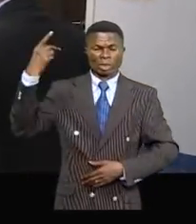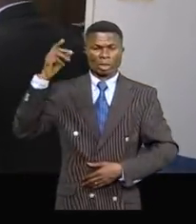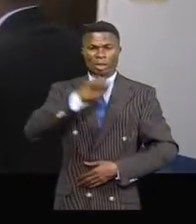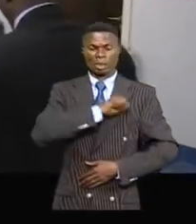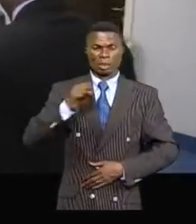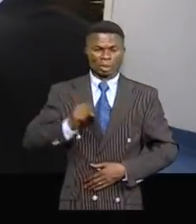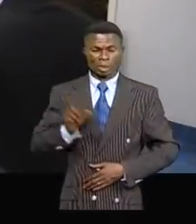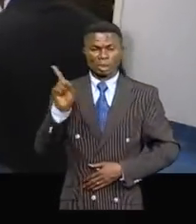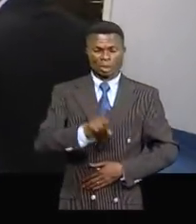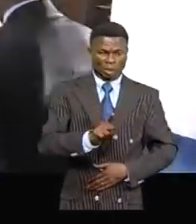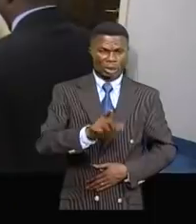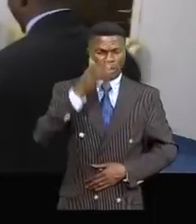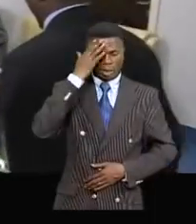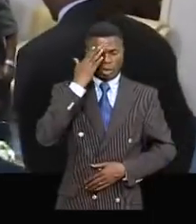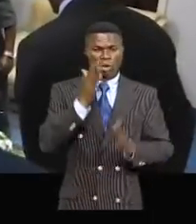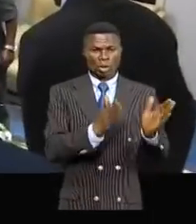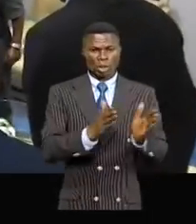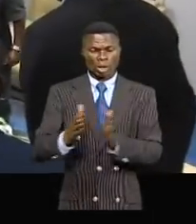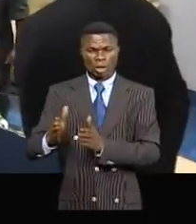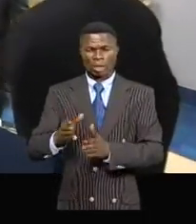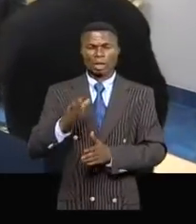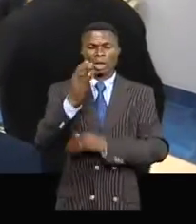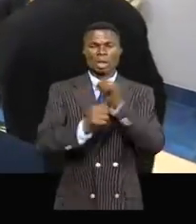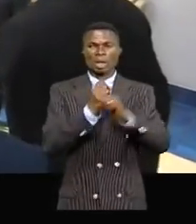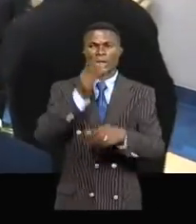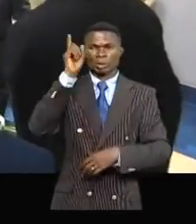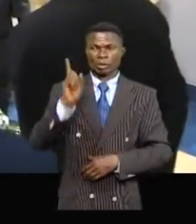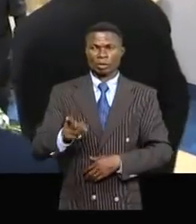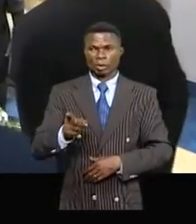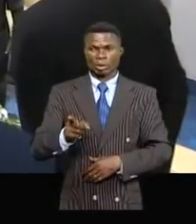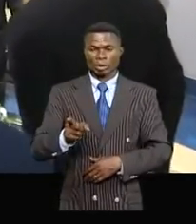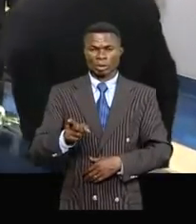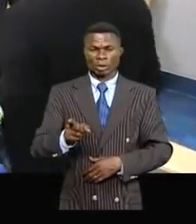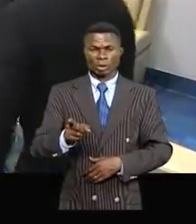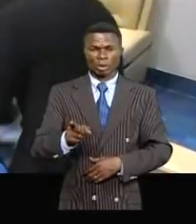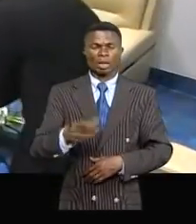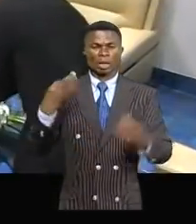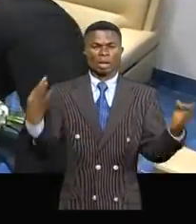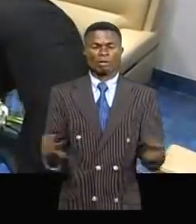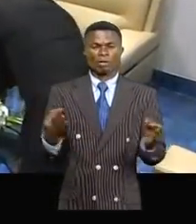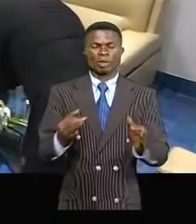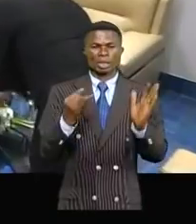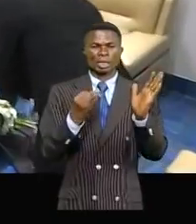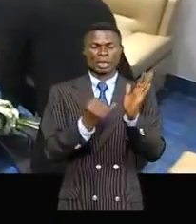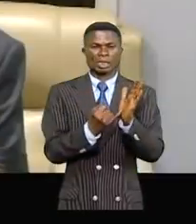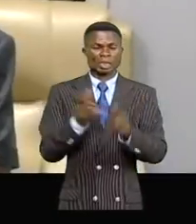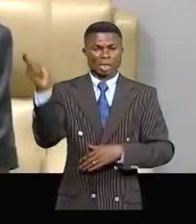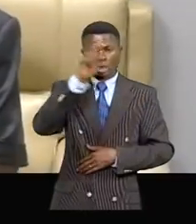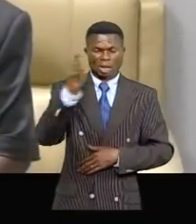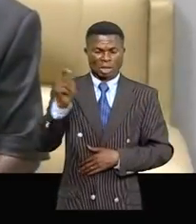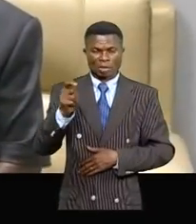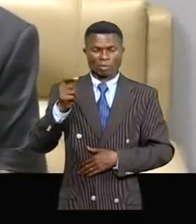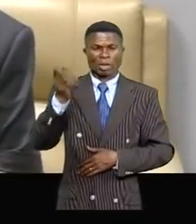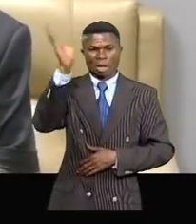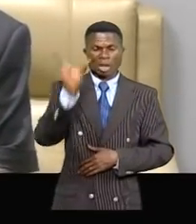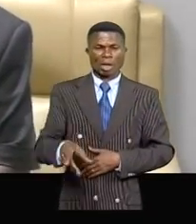allé s'enquérir de préparatifs du centenaire kimbanguiste qui sera célébré le 6 avril prochain en Kamba, Terre